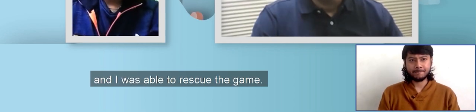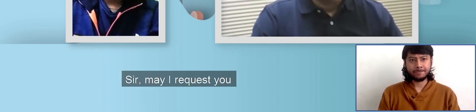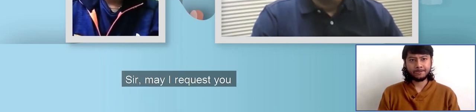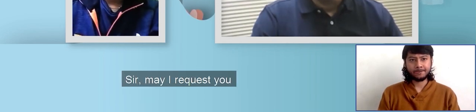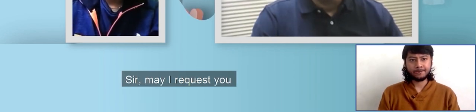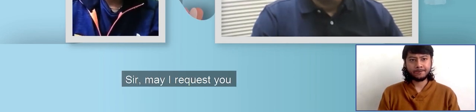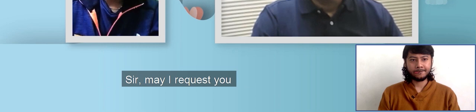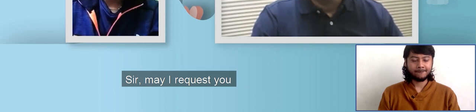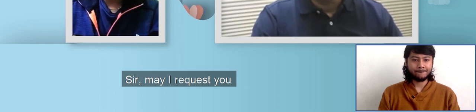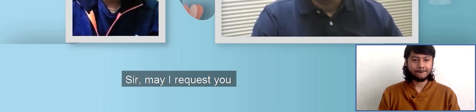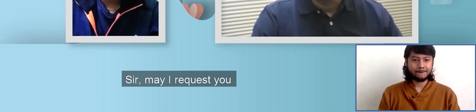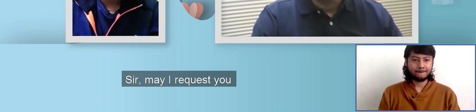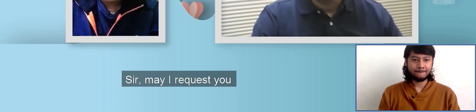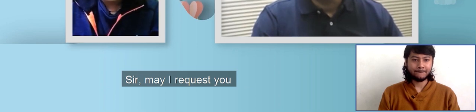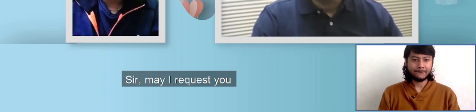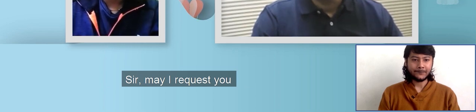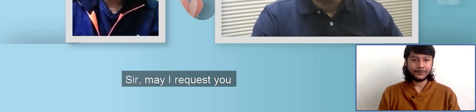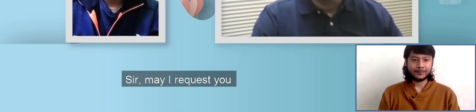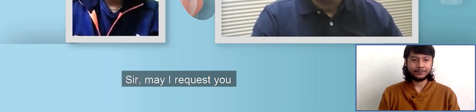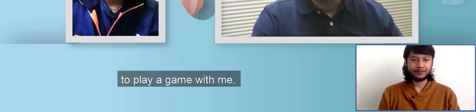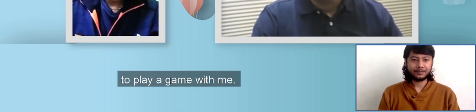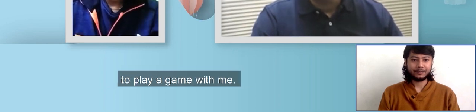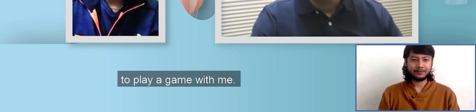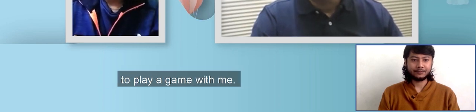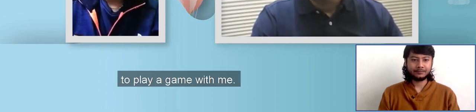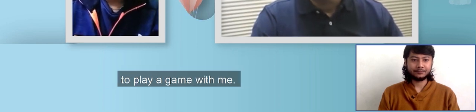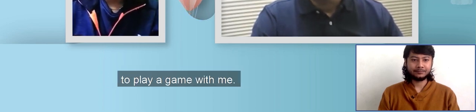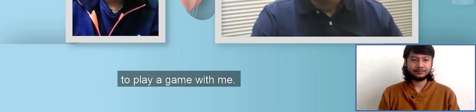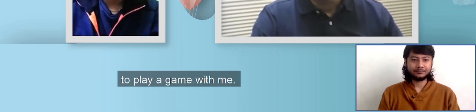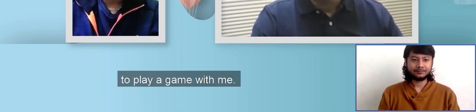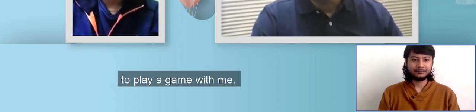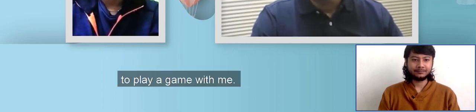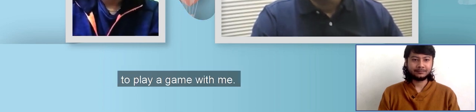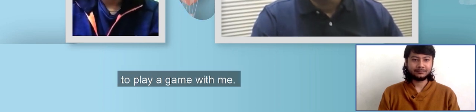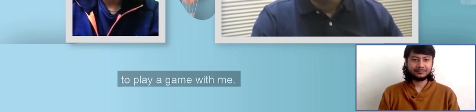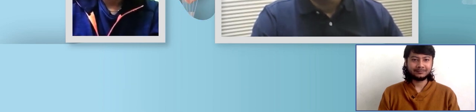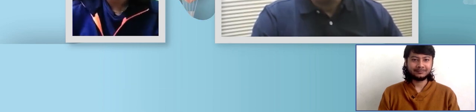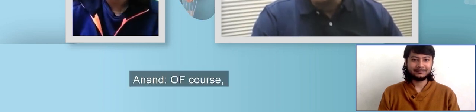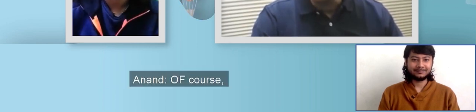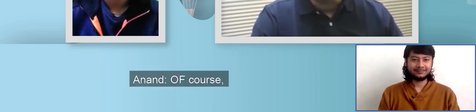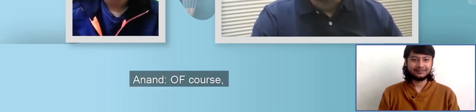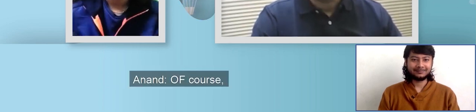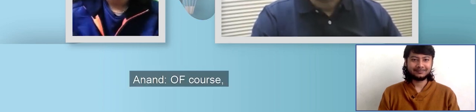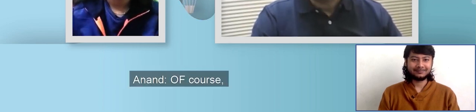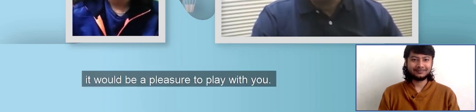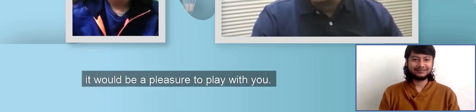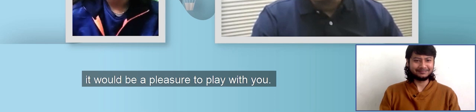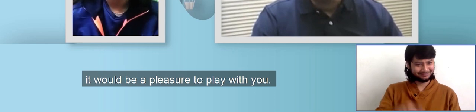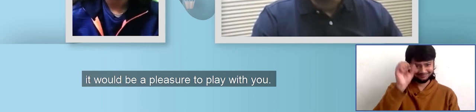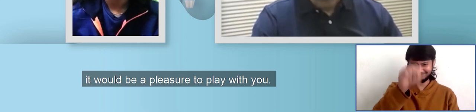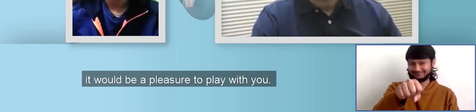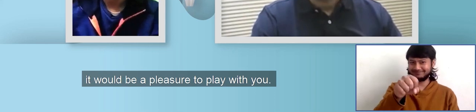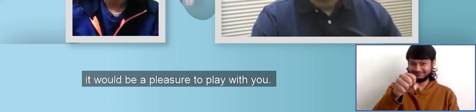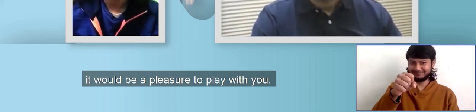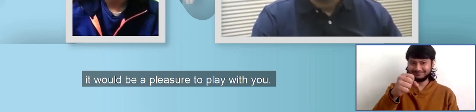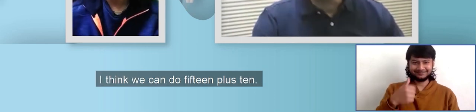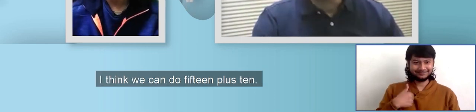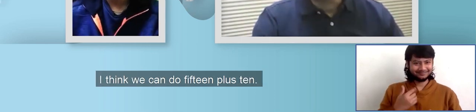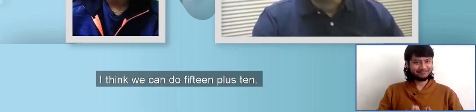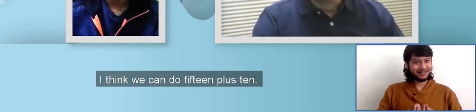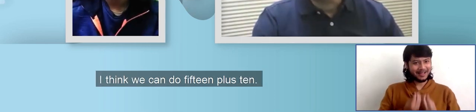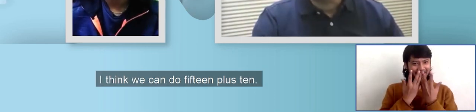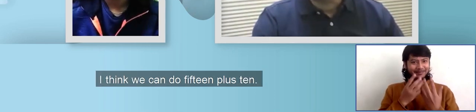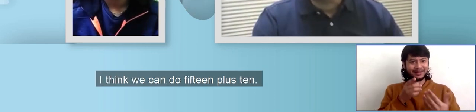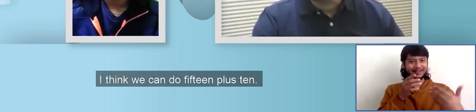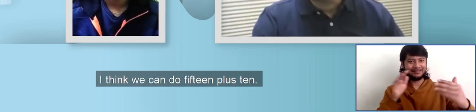था। मैं आपको रिक्वेस्ट कर रही हूँ कि आप मेरे साथ एक गेम खेलेंगे। Of course, it's a pleasure for me to play with you.